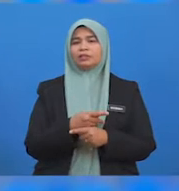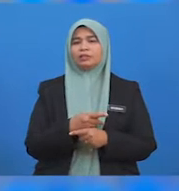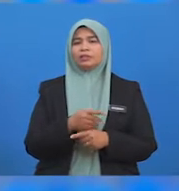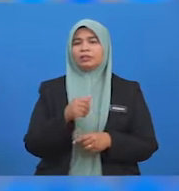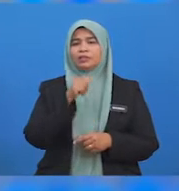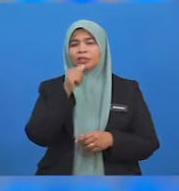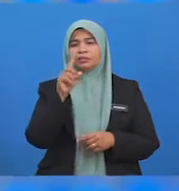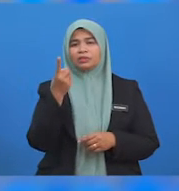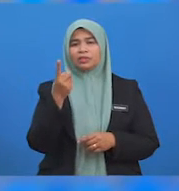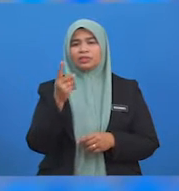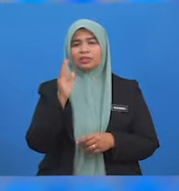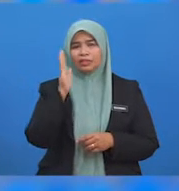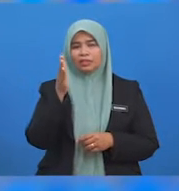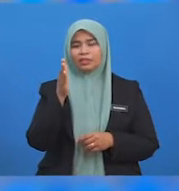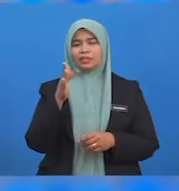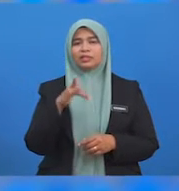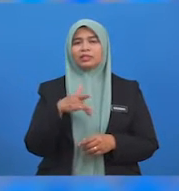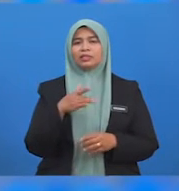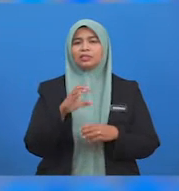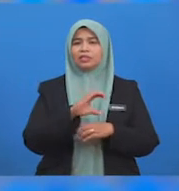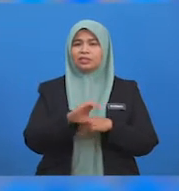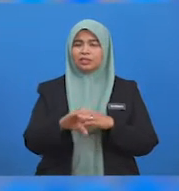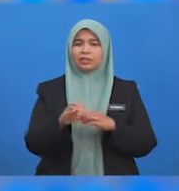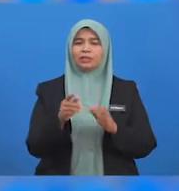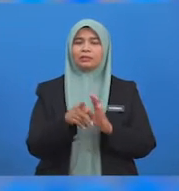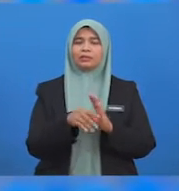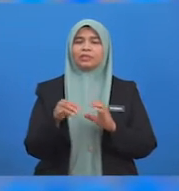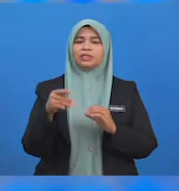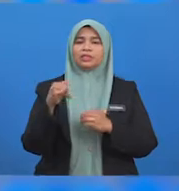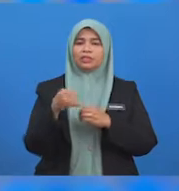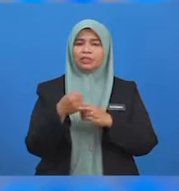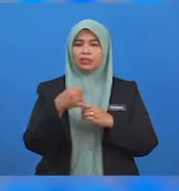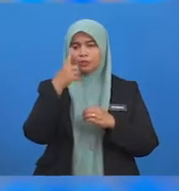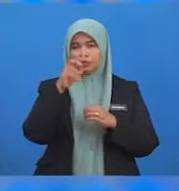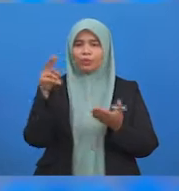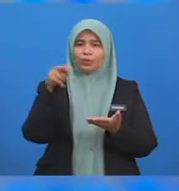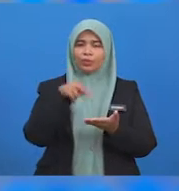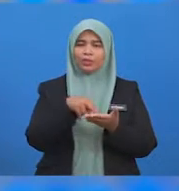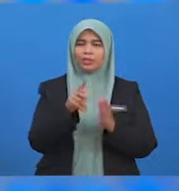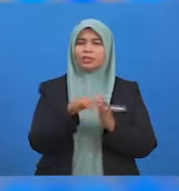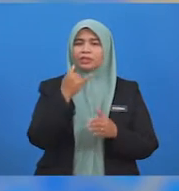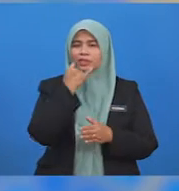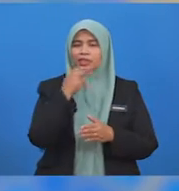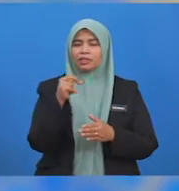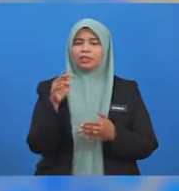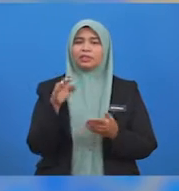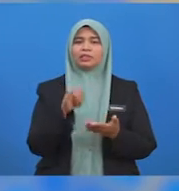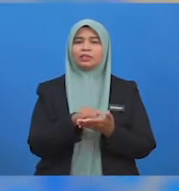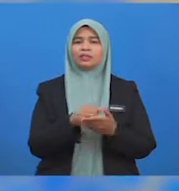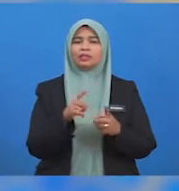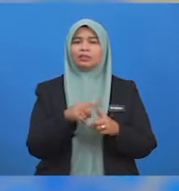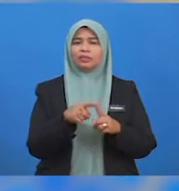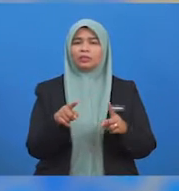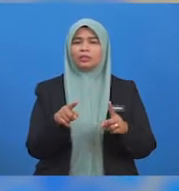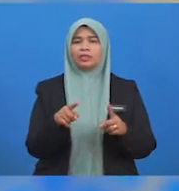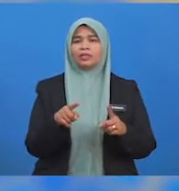kesalahan tersebut, bahkan jauh daripada itu, ia mampu mencegah dan menimbulkan